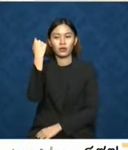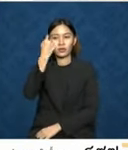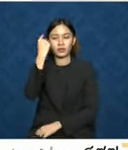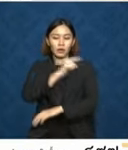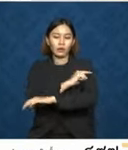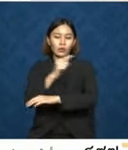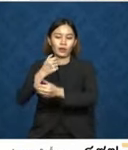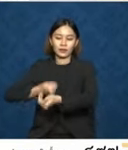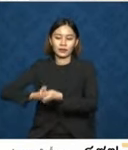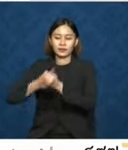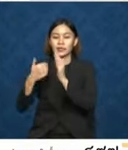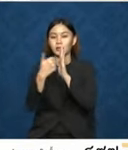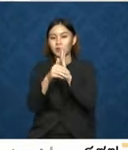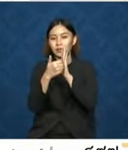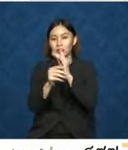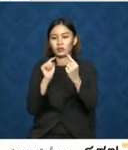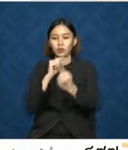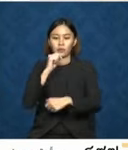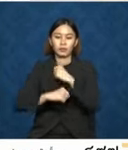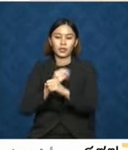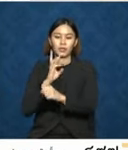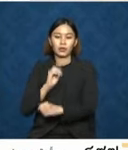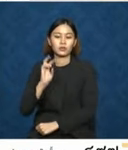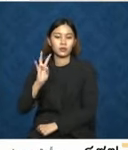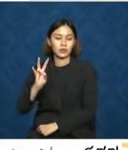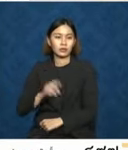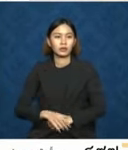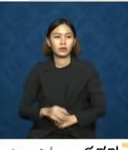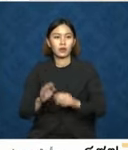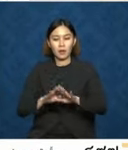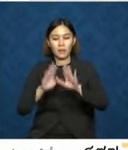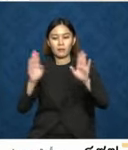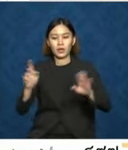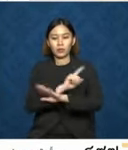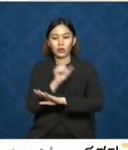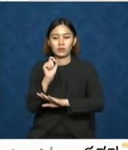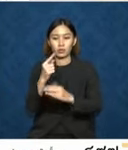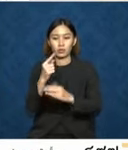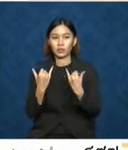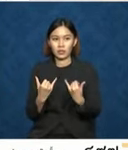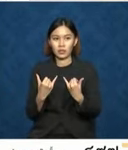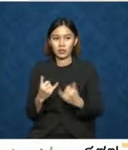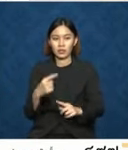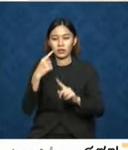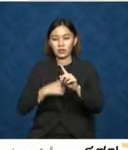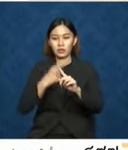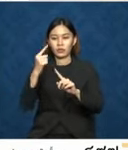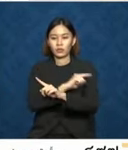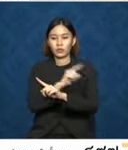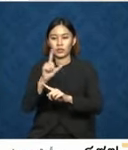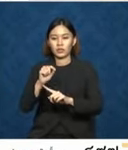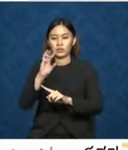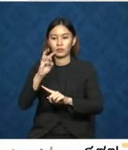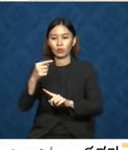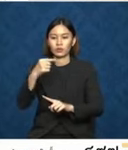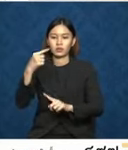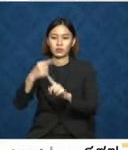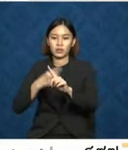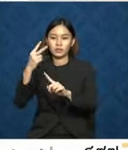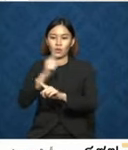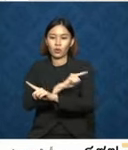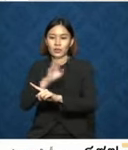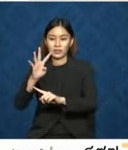เกษตรภาคอีสานประจำปี 2567นะครับงานจะเปิดวันศุกร์นี้นะครับวันศุกร์ที่ 26มกราคมถึงวันที่ 4กุมภาพันธ์